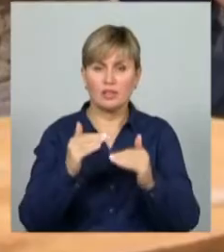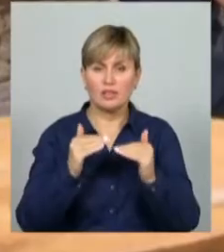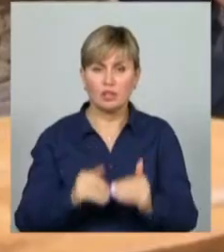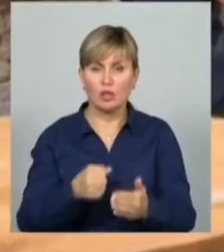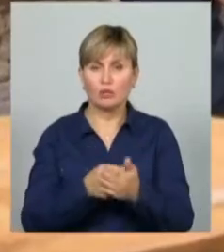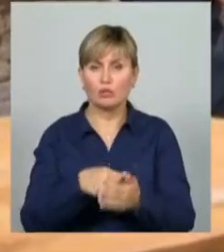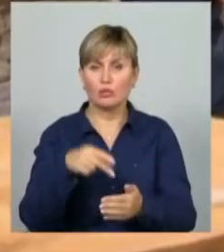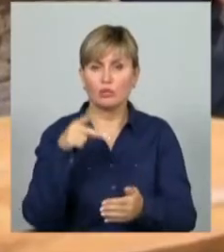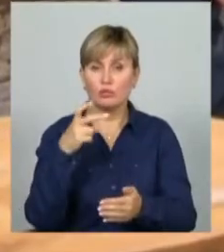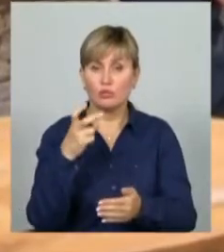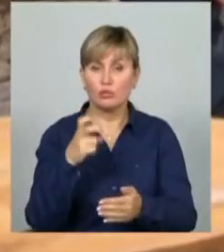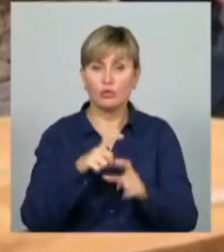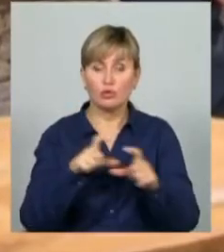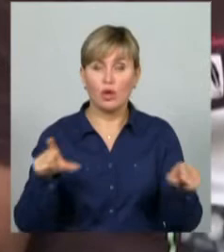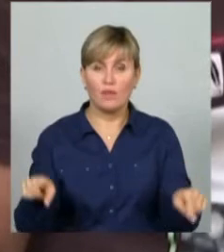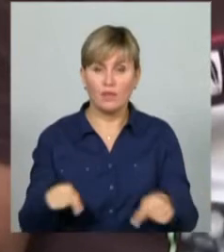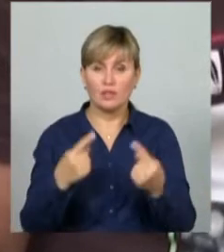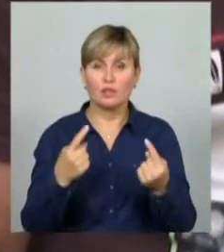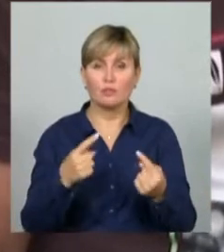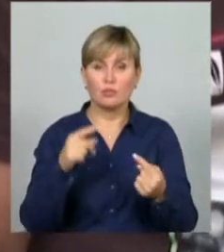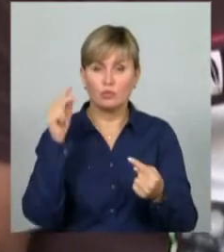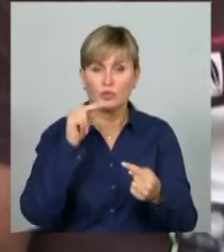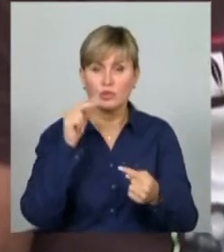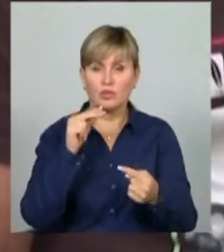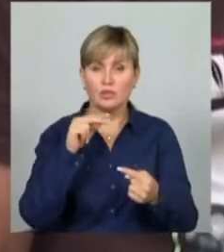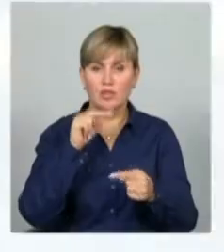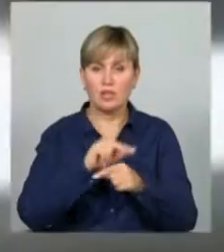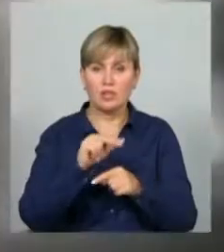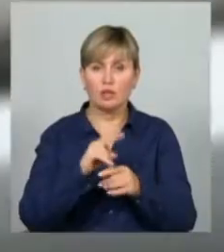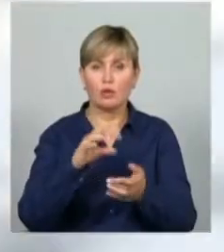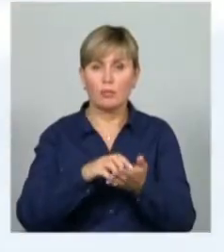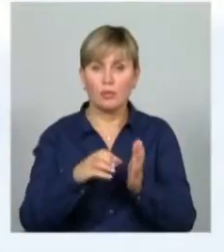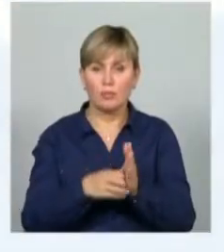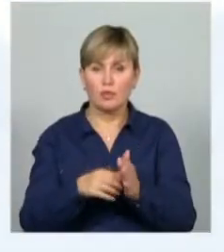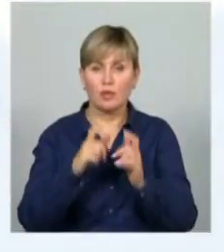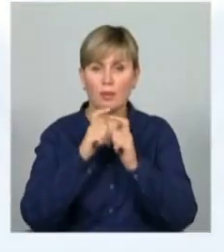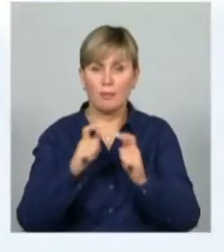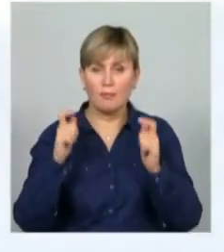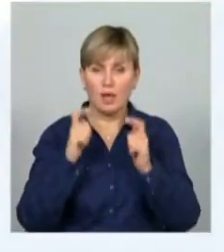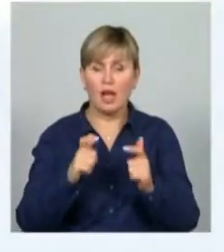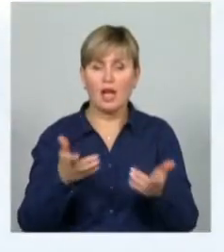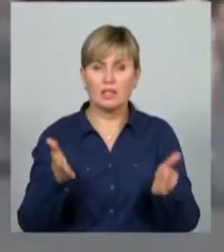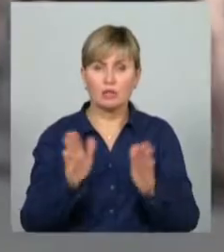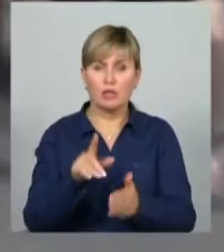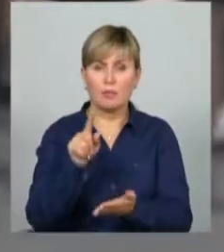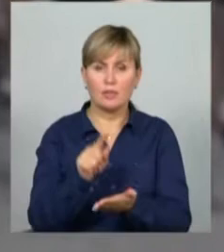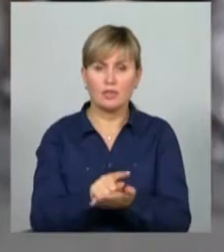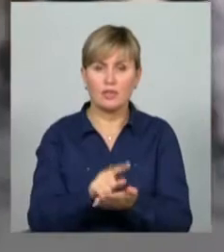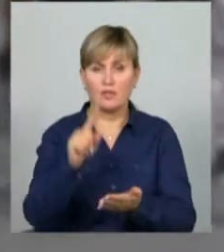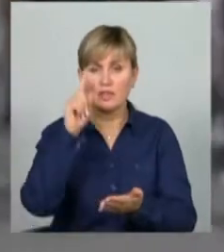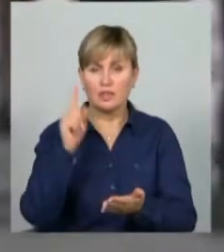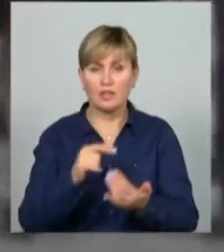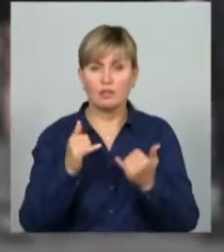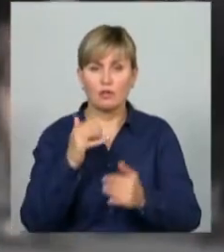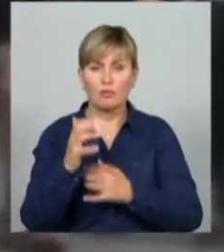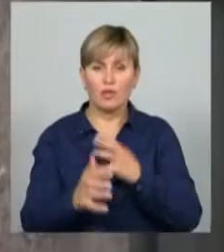до 200. В школах возобновились учные занятия. Однако в помещениях ношение масок остается обязательным. Израиль на